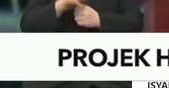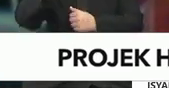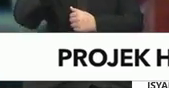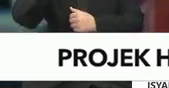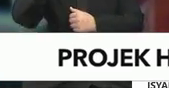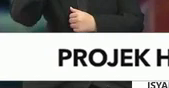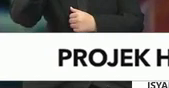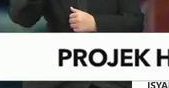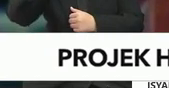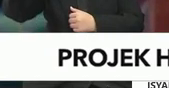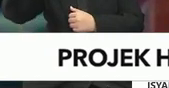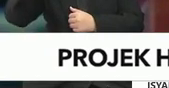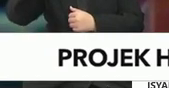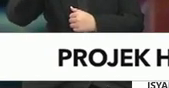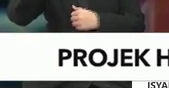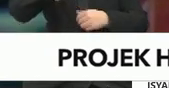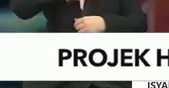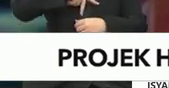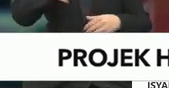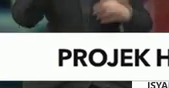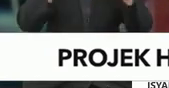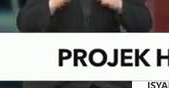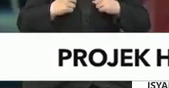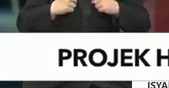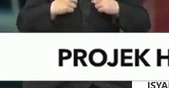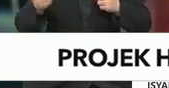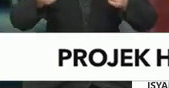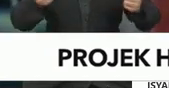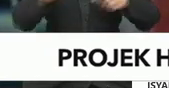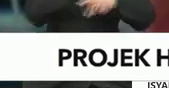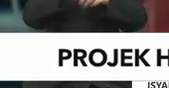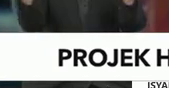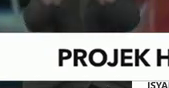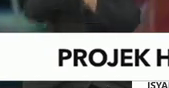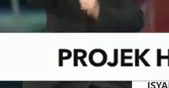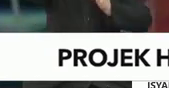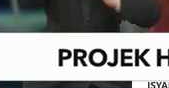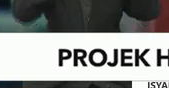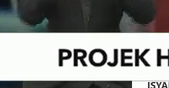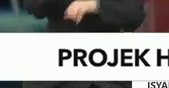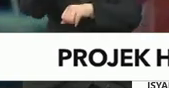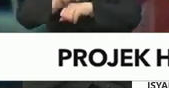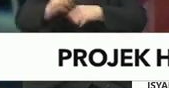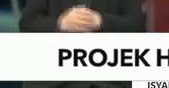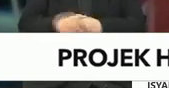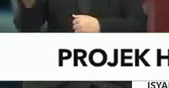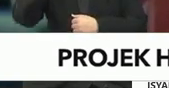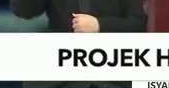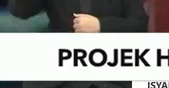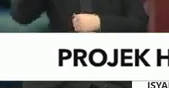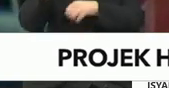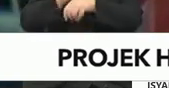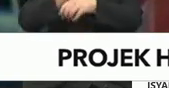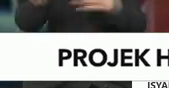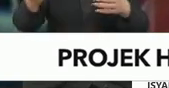Echo adalah sebuah Syarikat dimiliki oleh pihak swasta dari kawasan lihat bersama oleh kerajaan Malaysia dan Singapura saya tambah